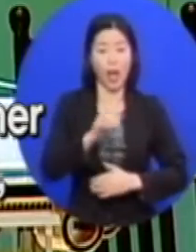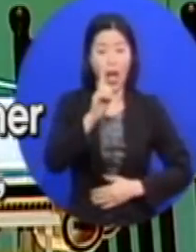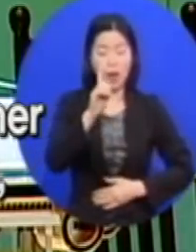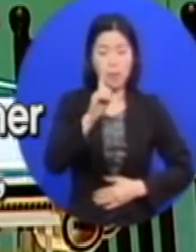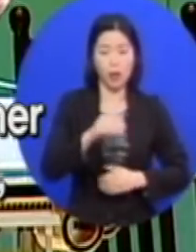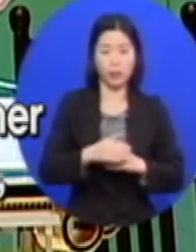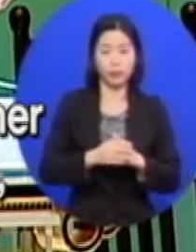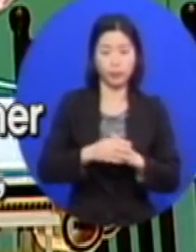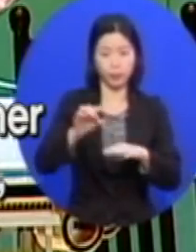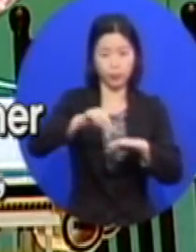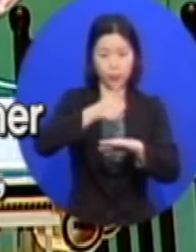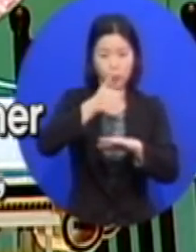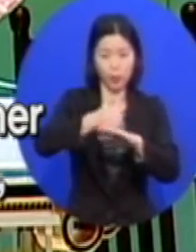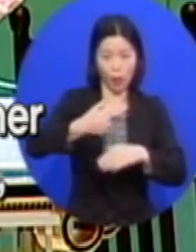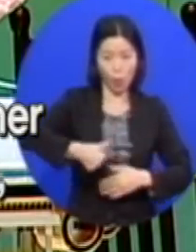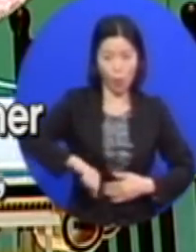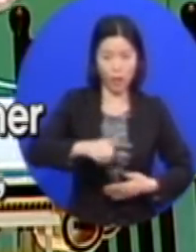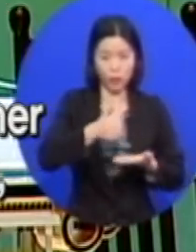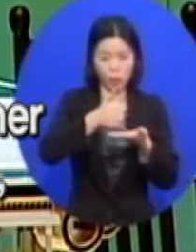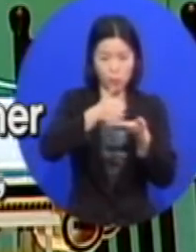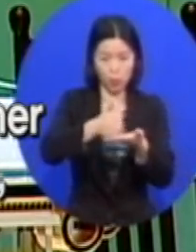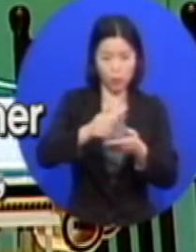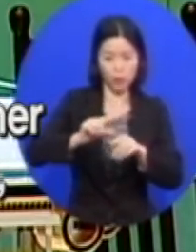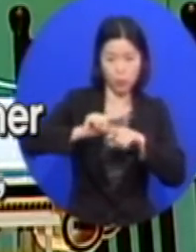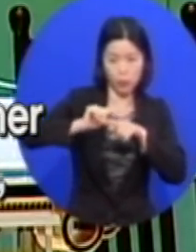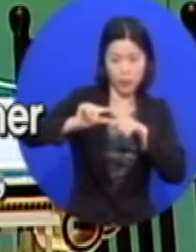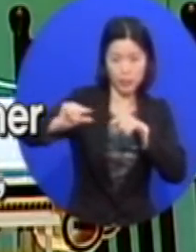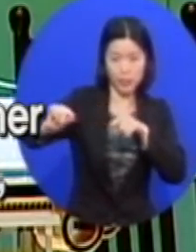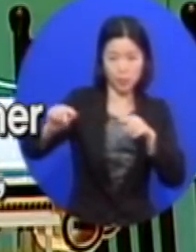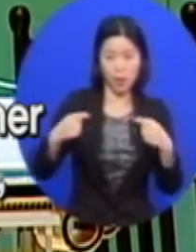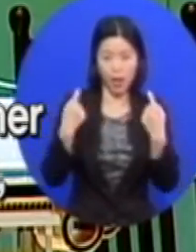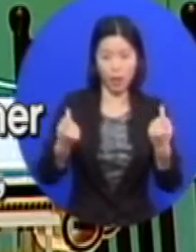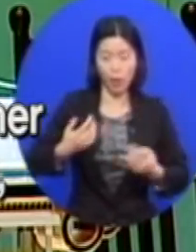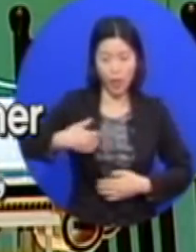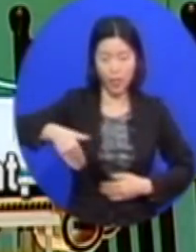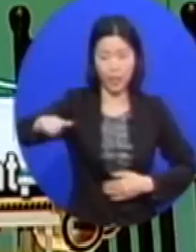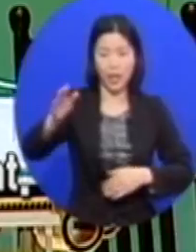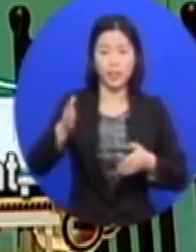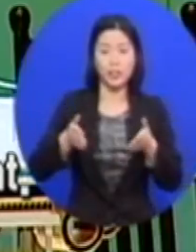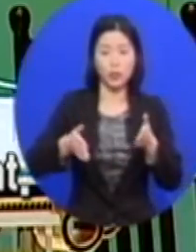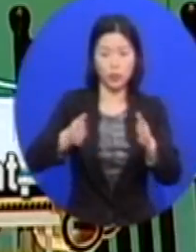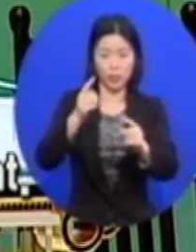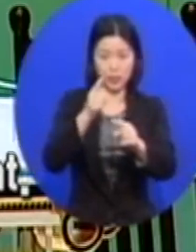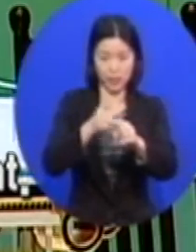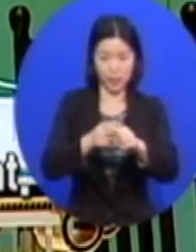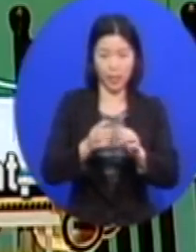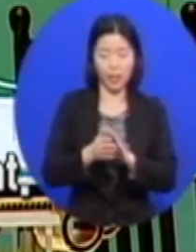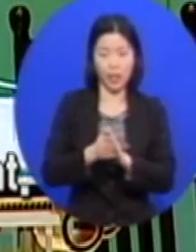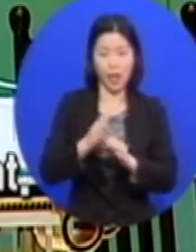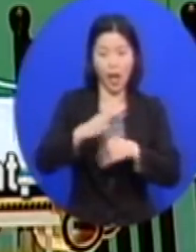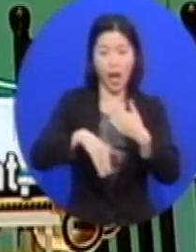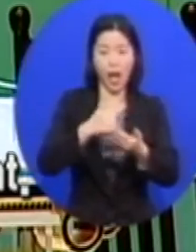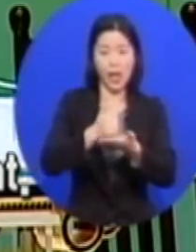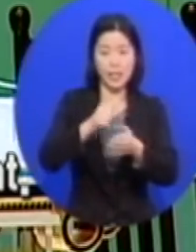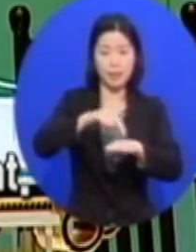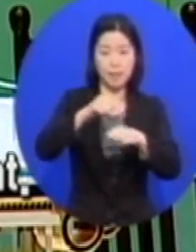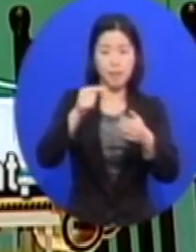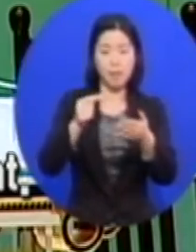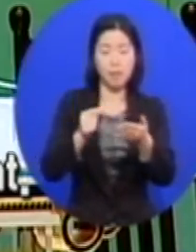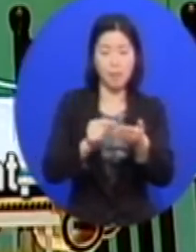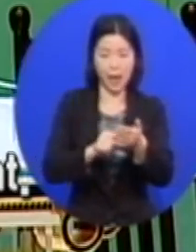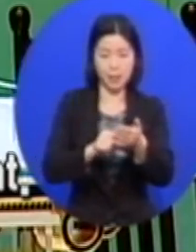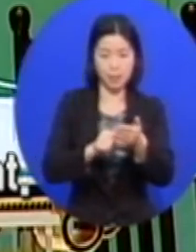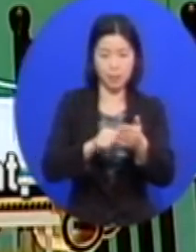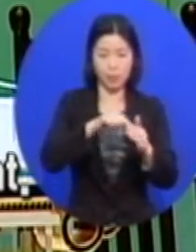그 왕손 을 모시고 아 지방 나들이를 가는 길에 하나님의 마음에 에 그